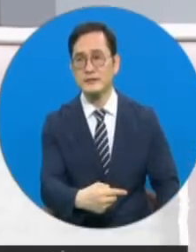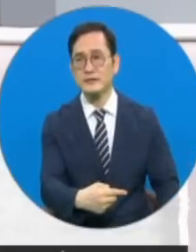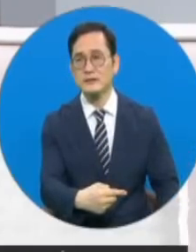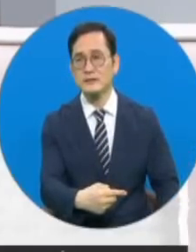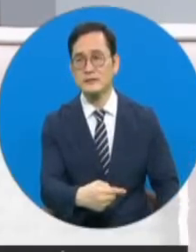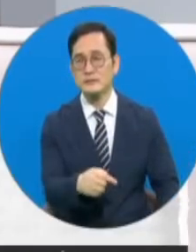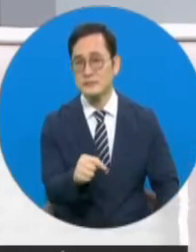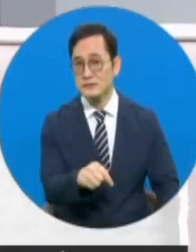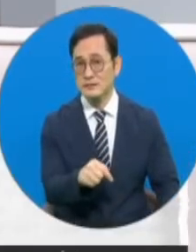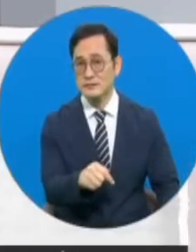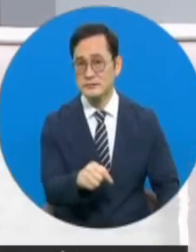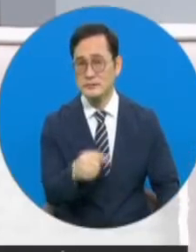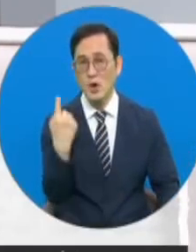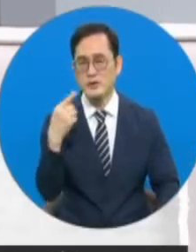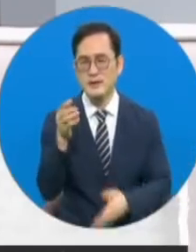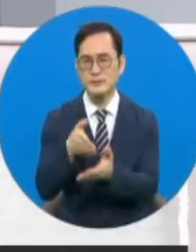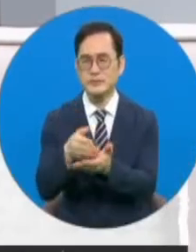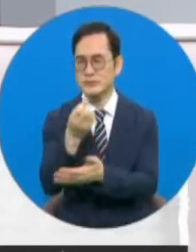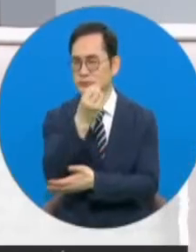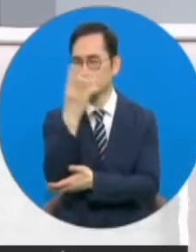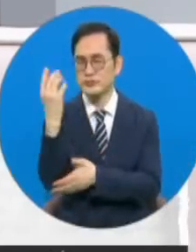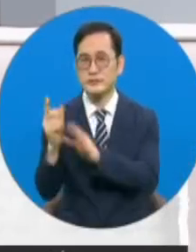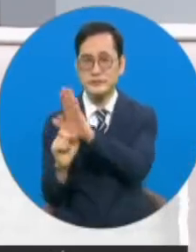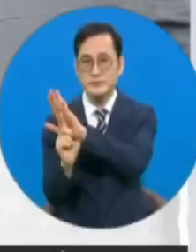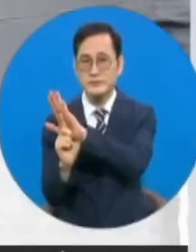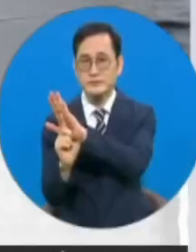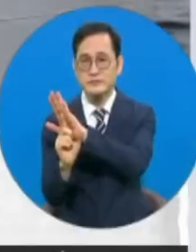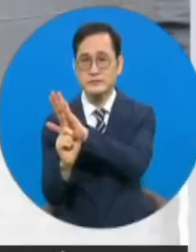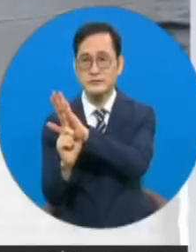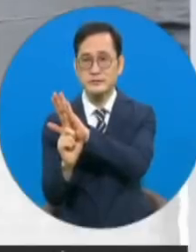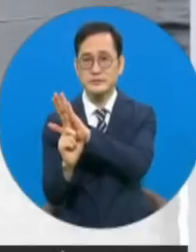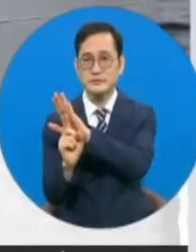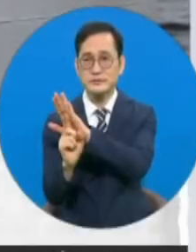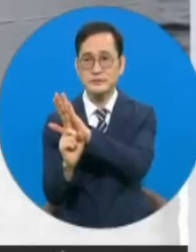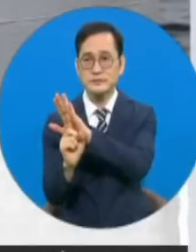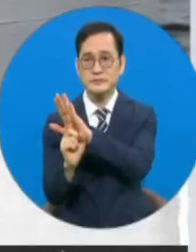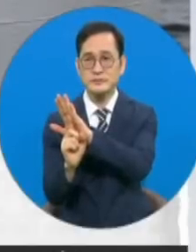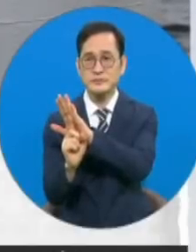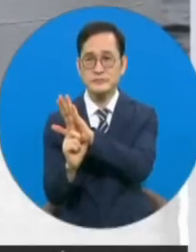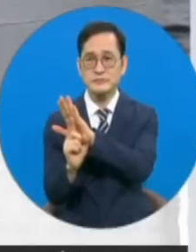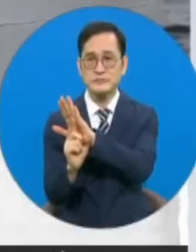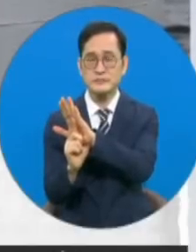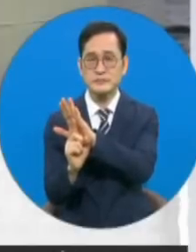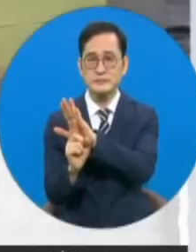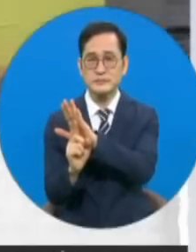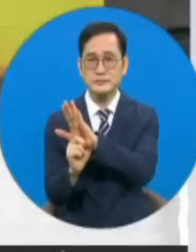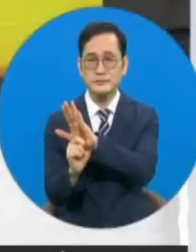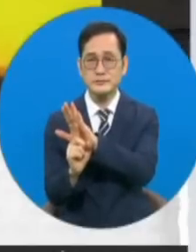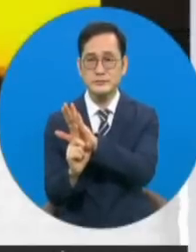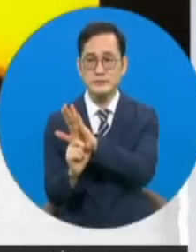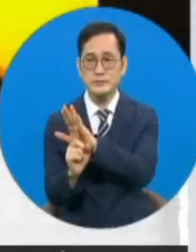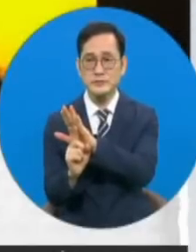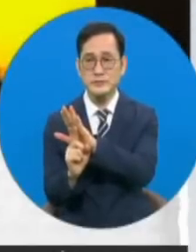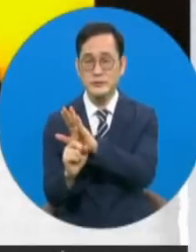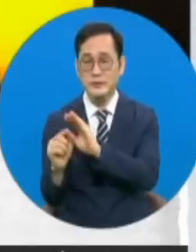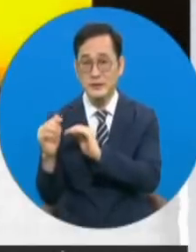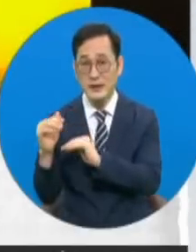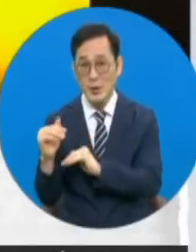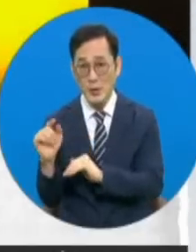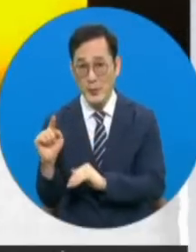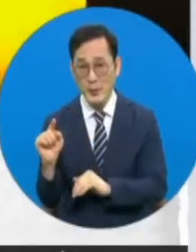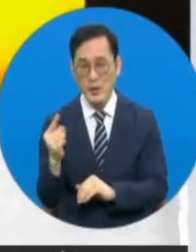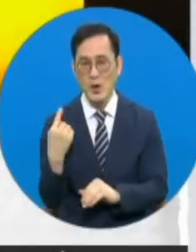어제 언론에 보도됐던 거와 새로운 것인 것으로 받아들이는 분들도 있는데 사실은 그게 아니라 어제는